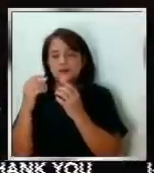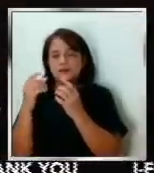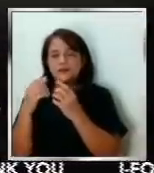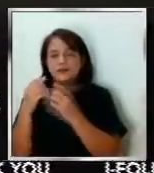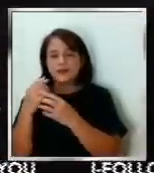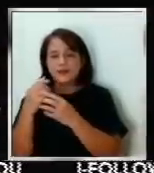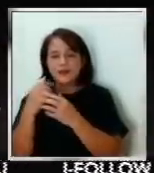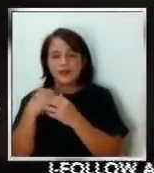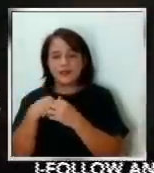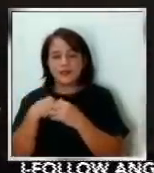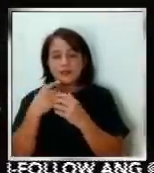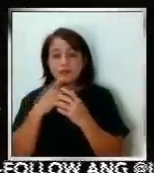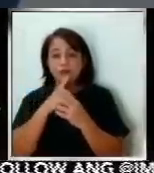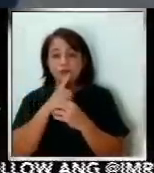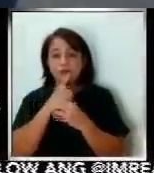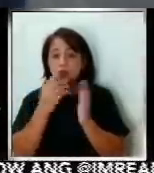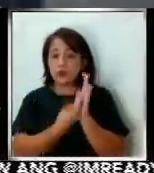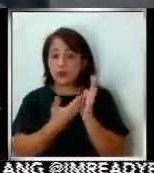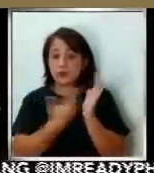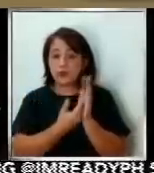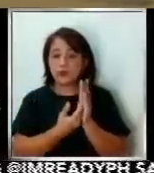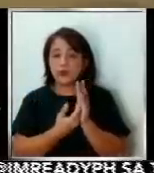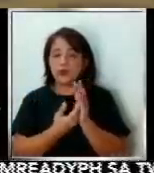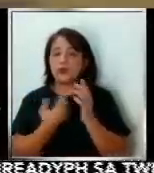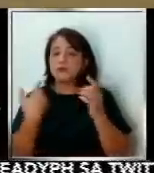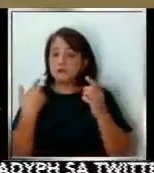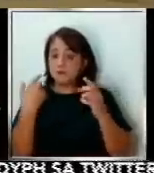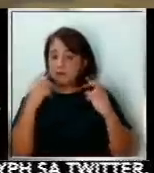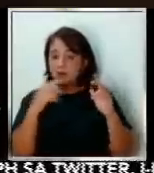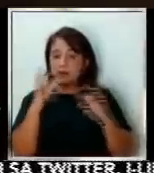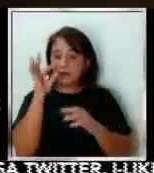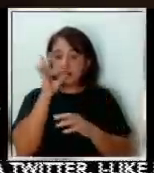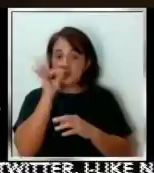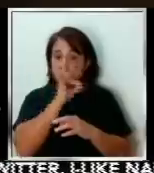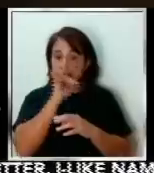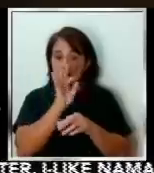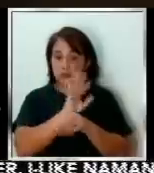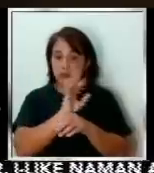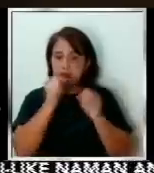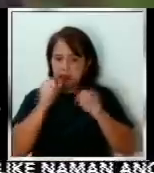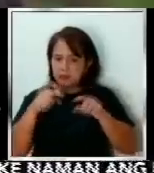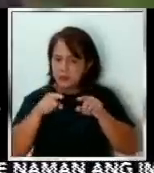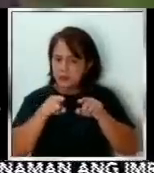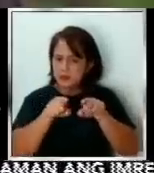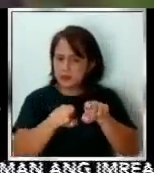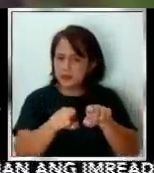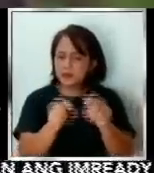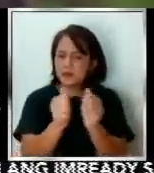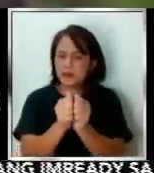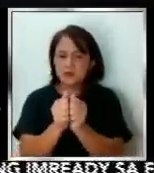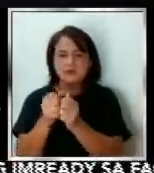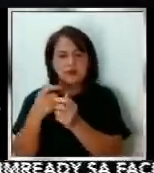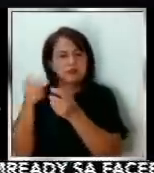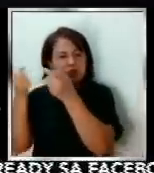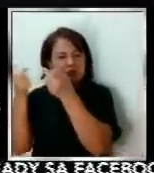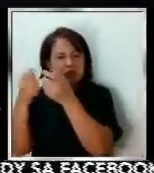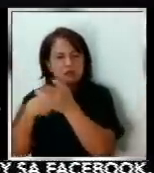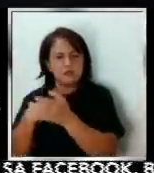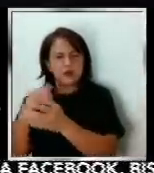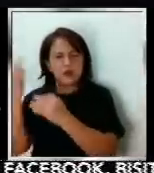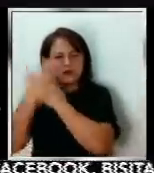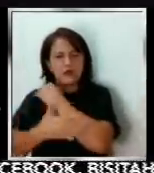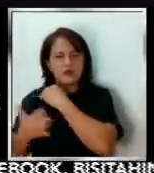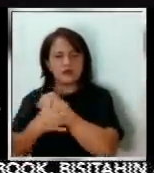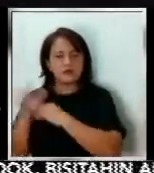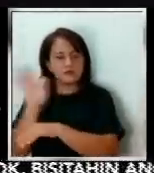Patunay raw ito na kaya ring makipagsabayan ng Filipino films sa Netflix na dominated ng foreign films and series at